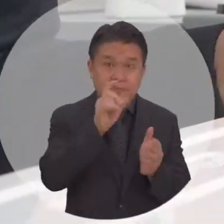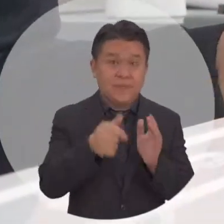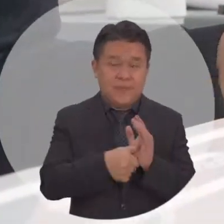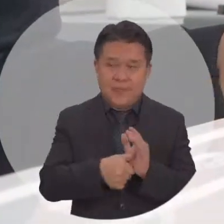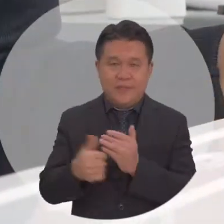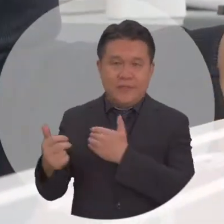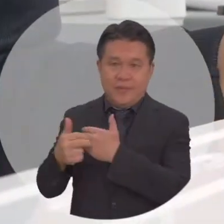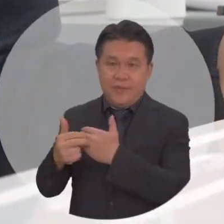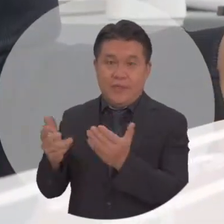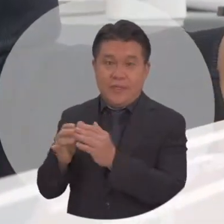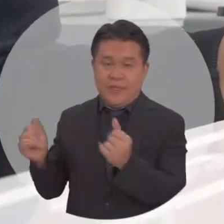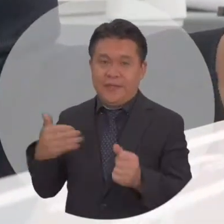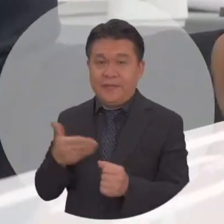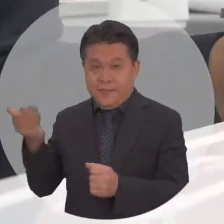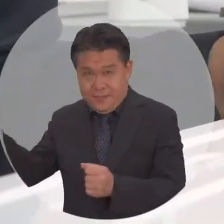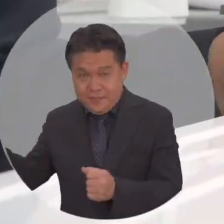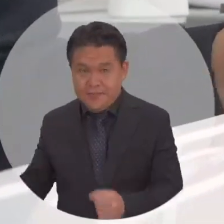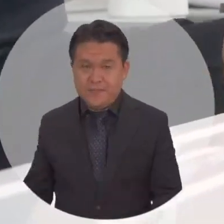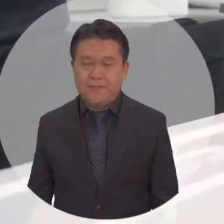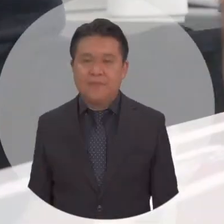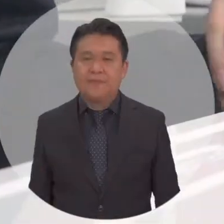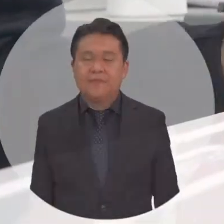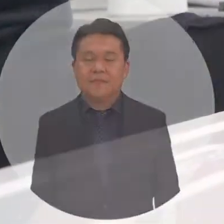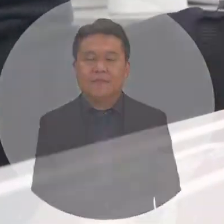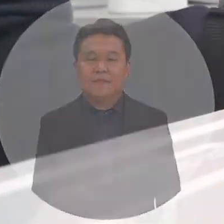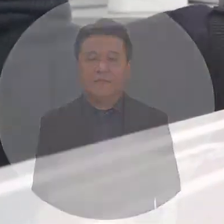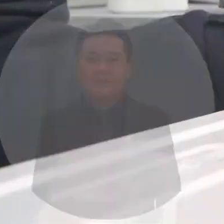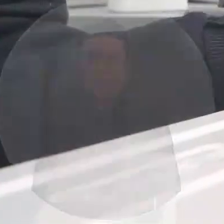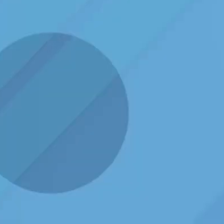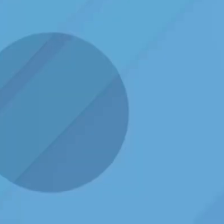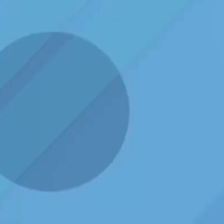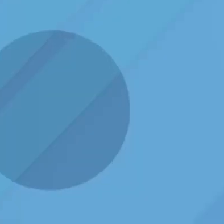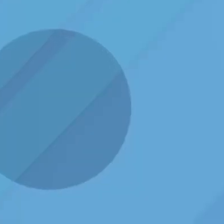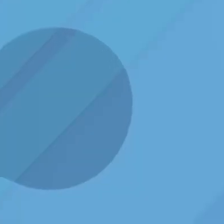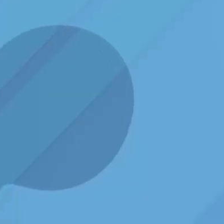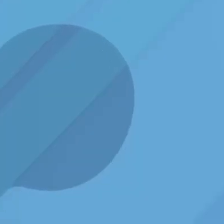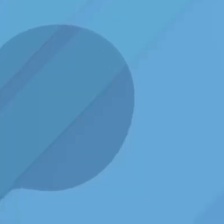있으면 요양병원 종사자에게 알려줍니다.